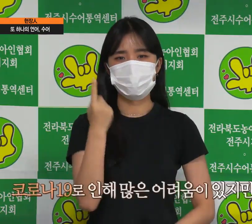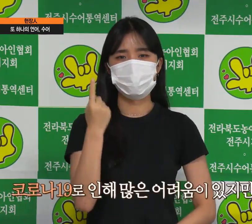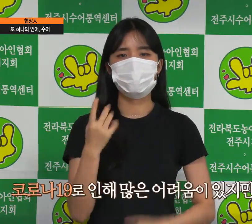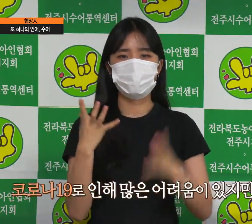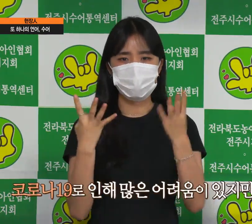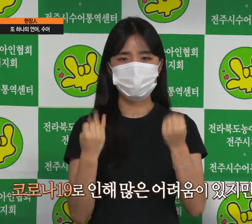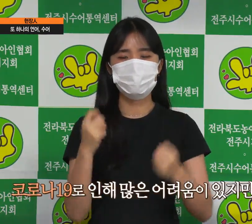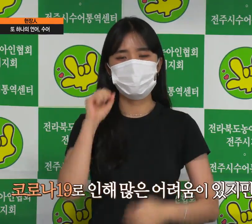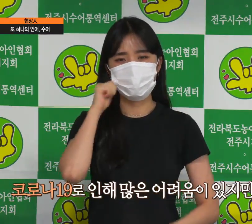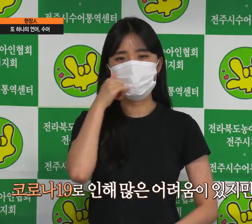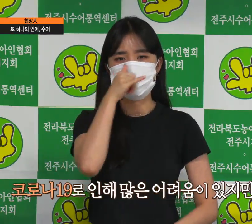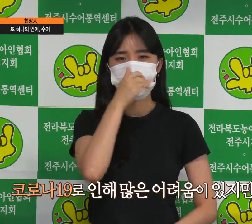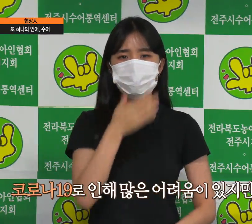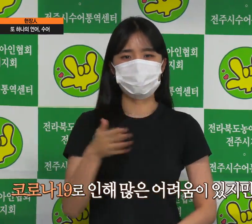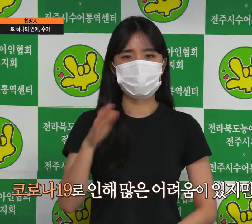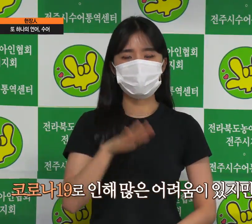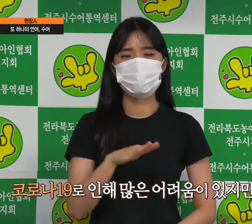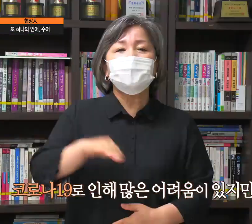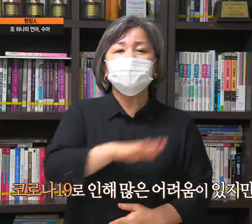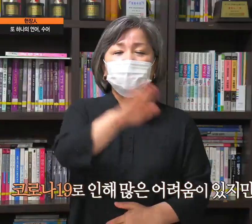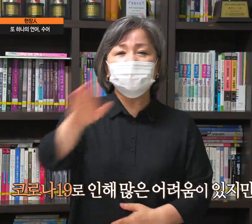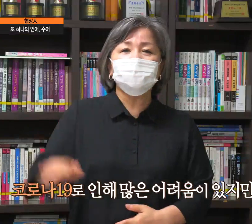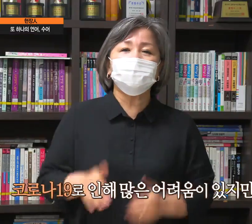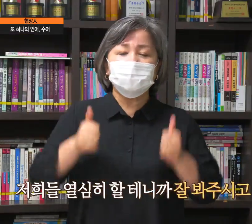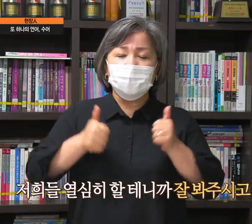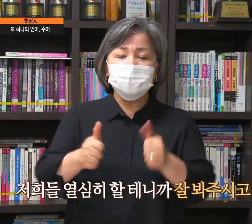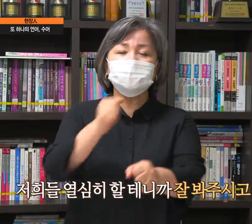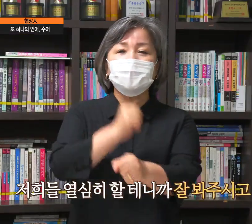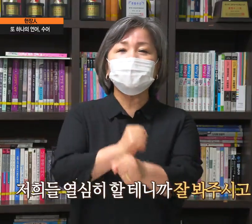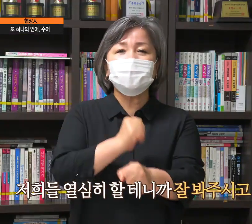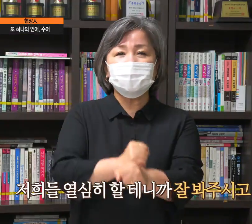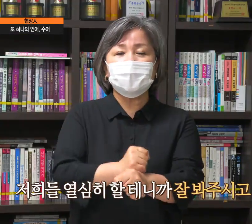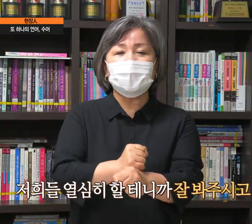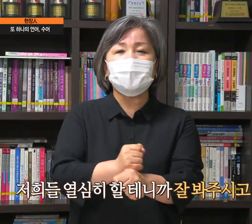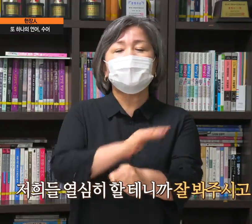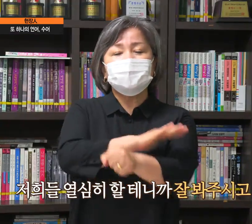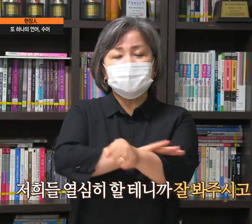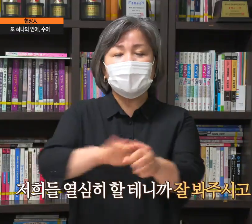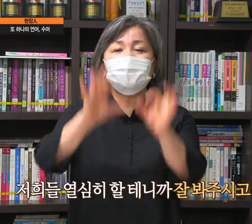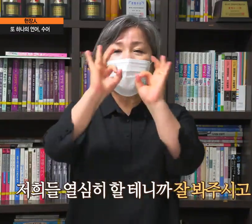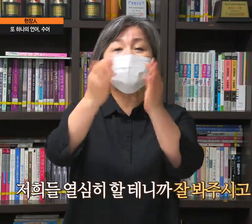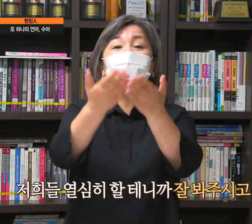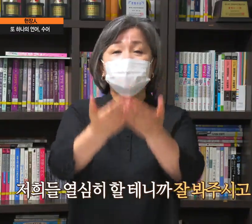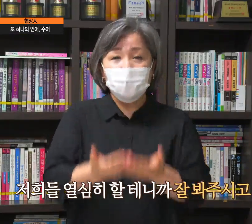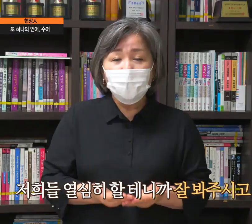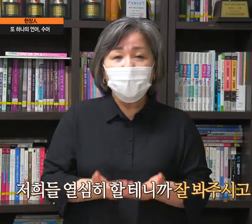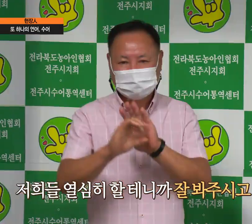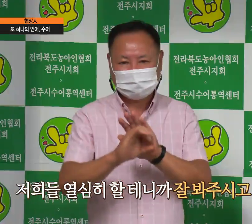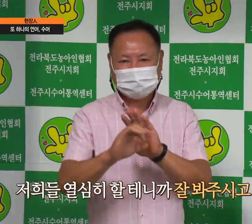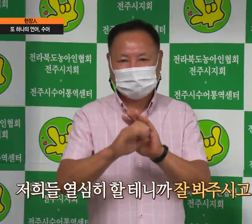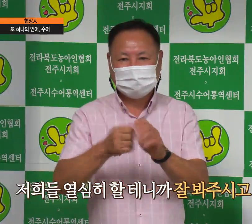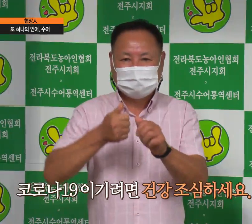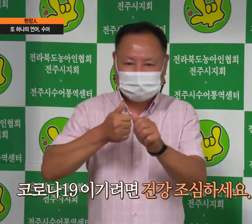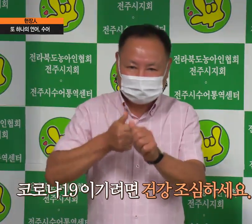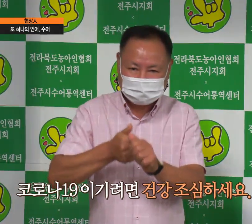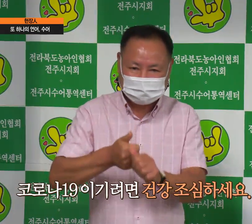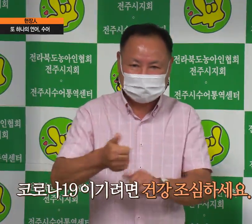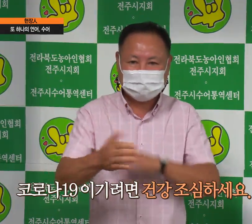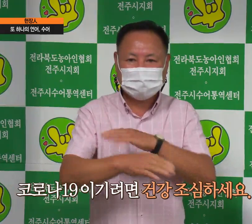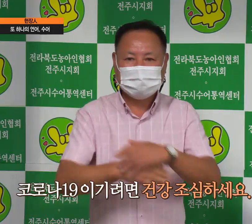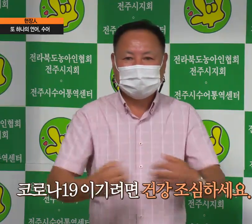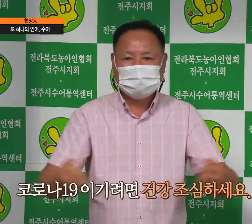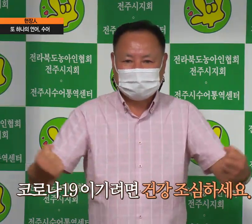코로나로 인해 많은 어려움이 있지만 저희들 열심히 할 테니까 잘 봐주시고